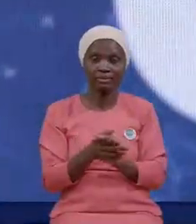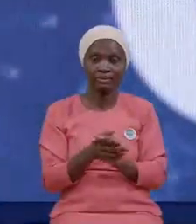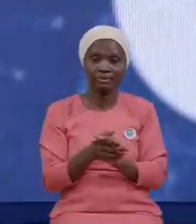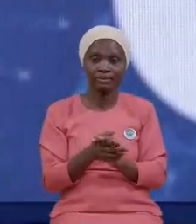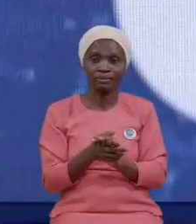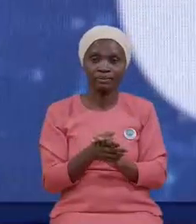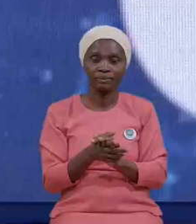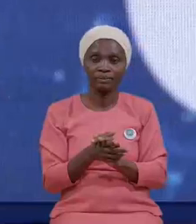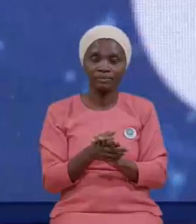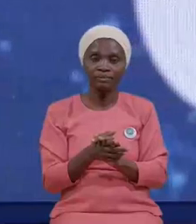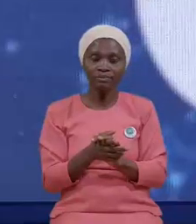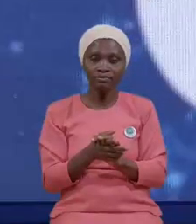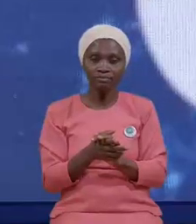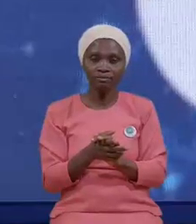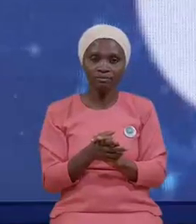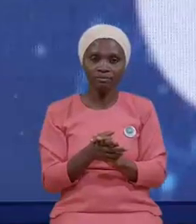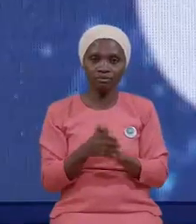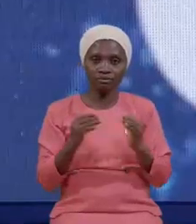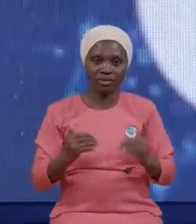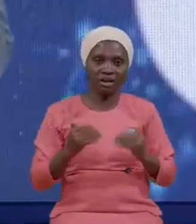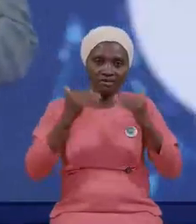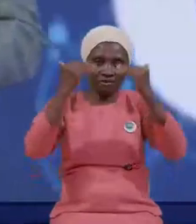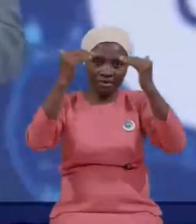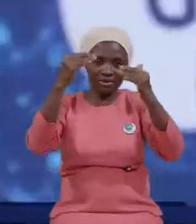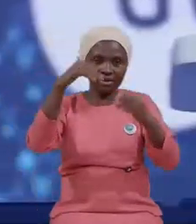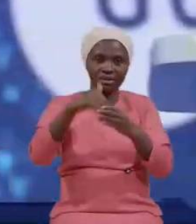Avancer dans la nature de paix de Dieu.